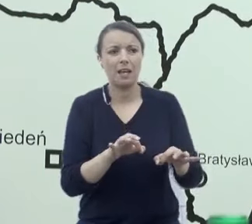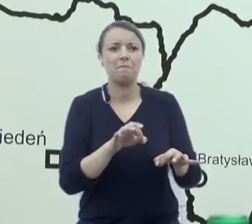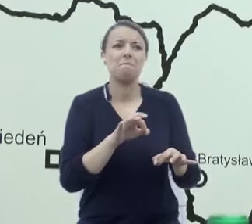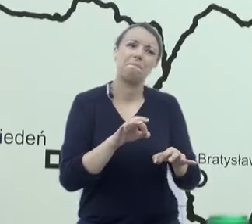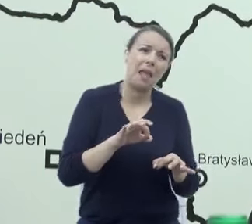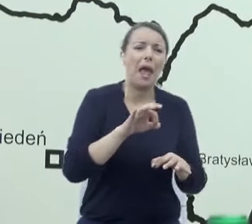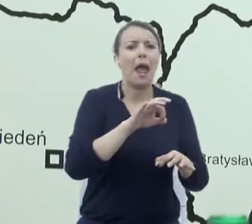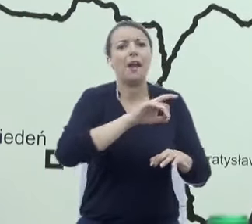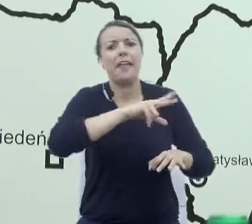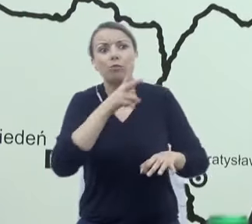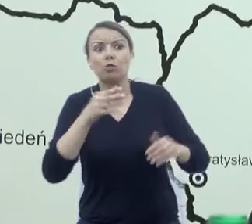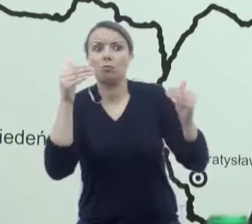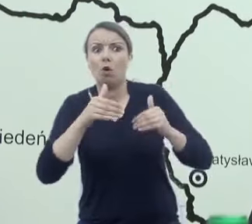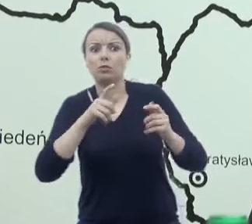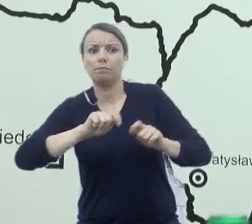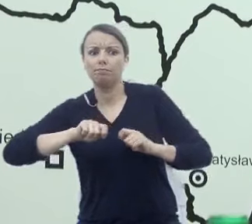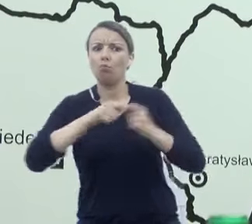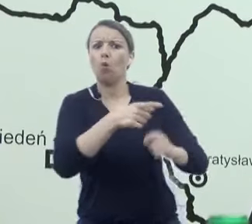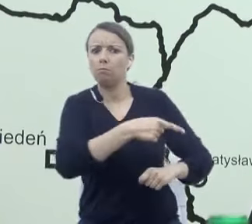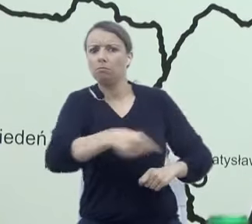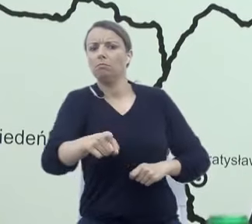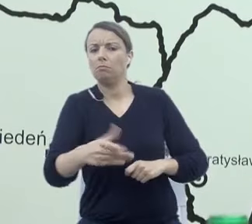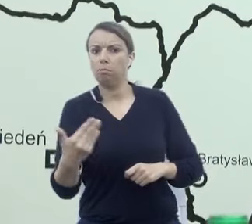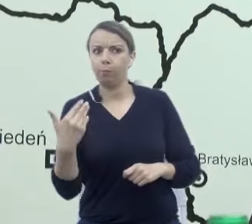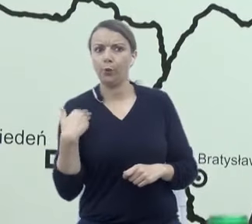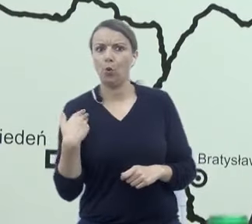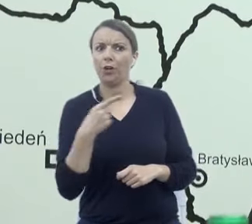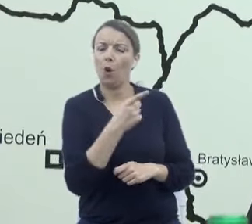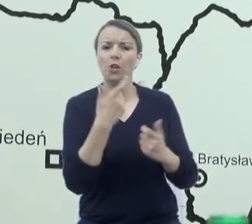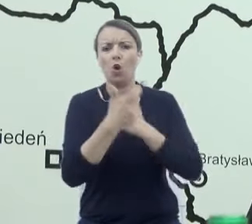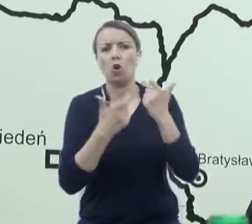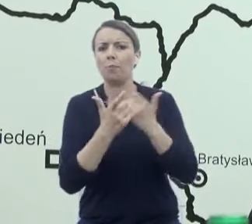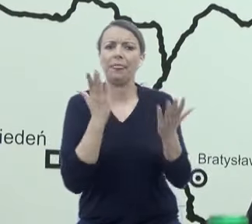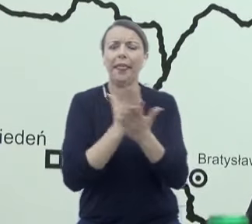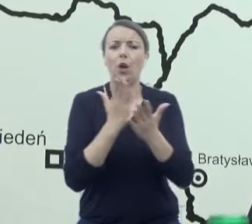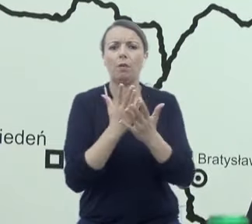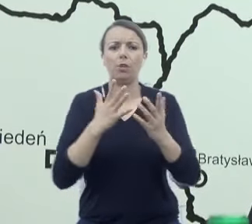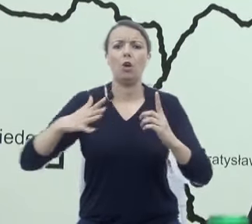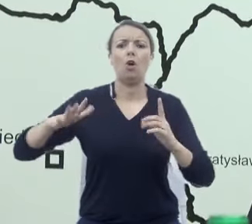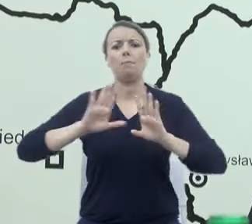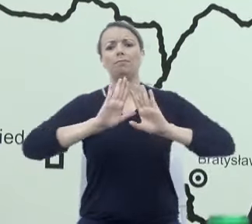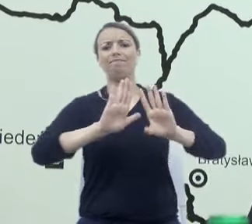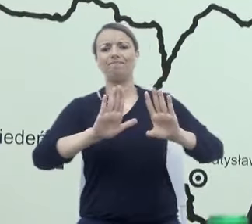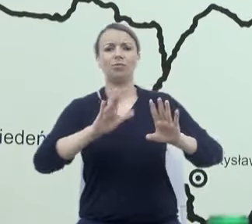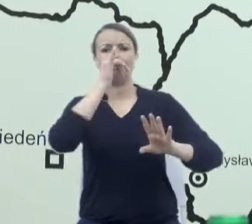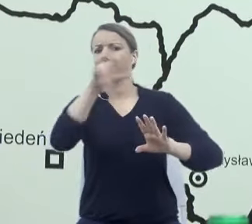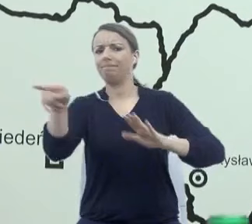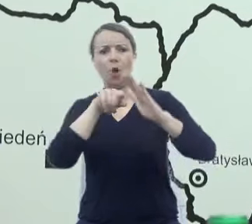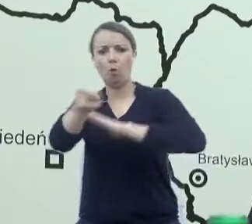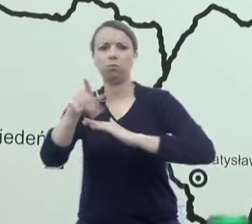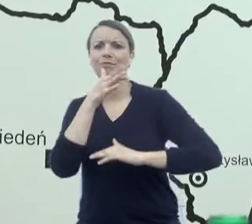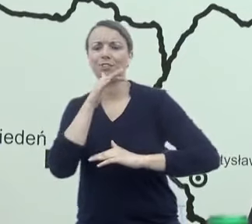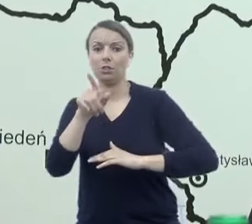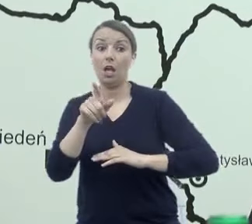Niektórzy może w ogóle byli zmuszeni i tylko i wyłącznie tworzyli taki tłum, który uniemożliwia ucieczkę, prawda? A może niektórzy